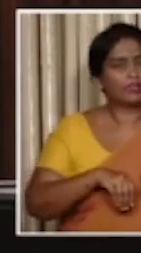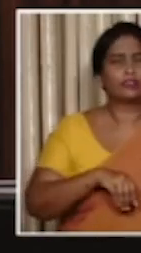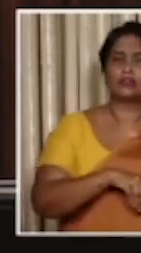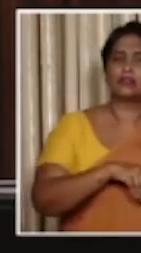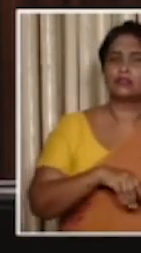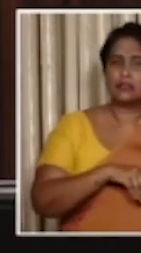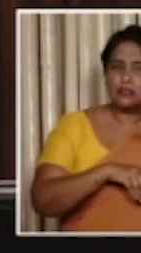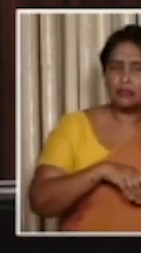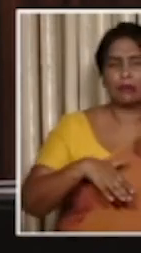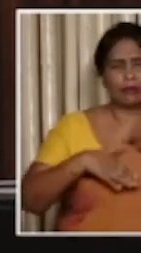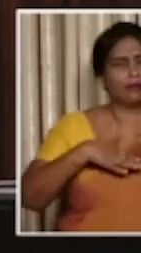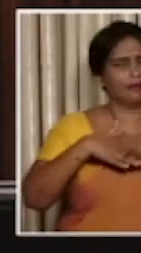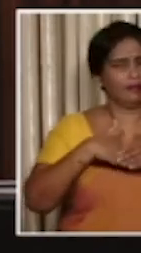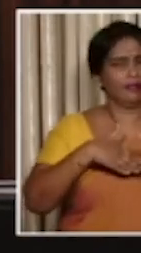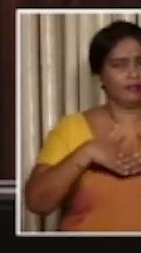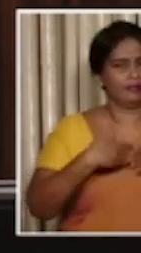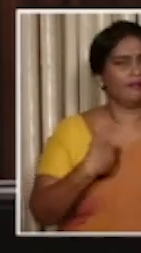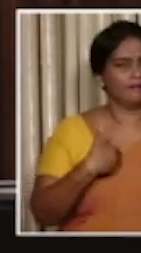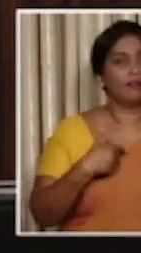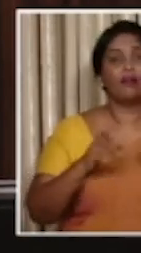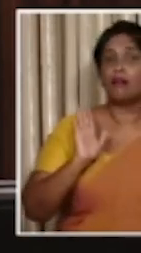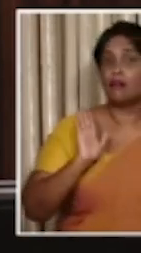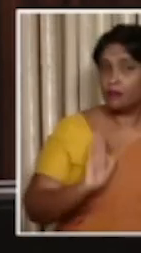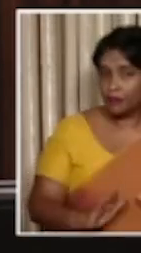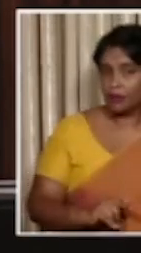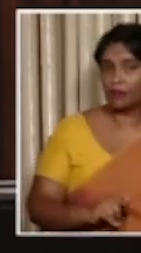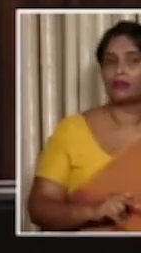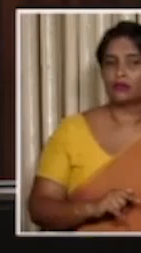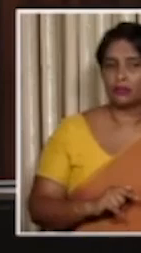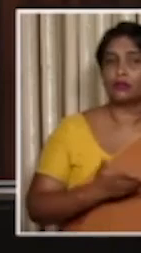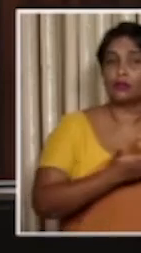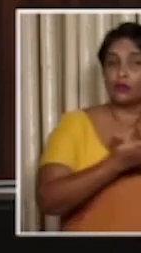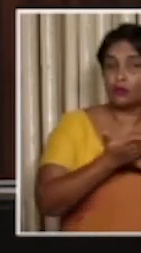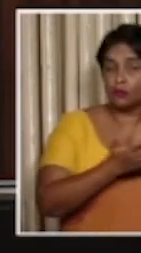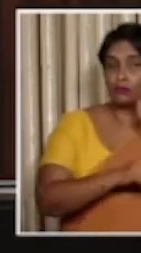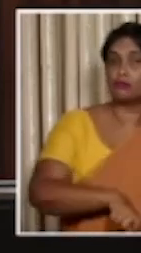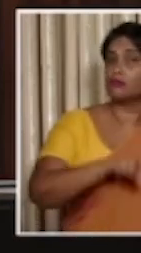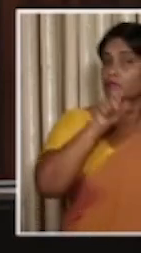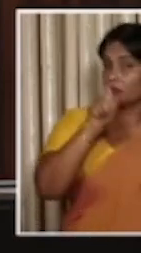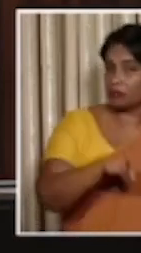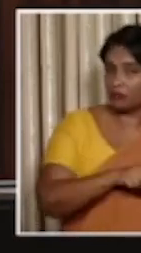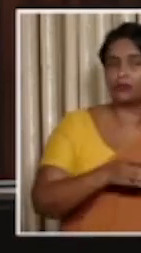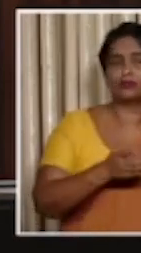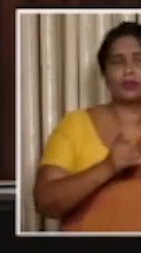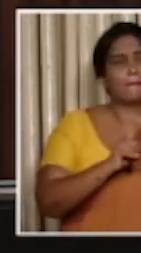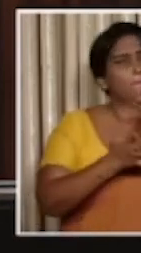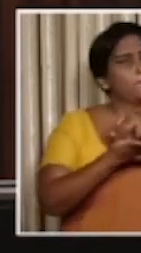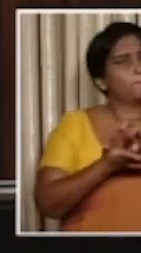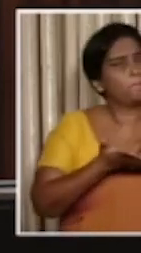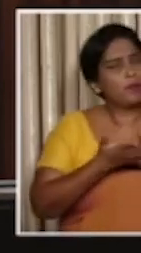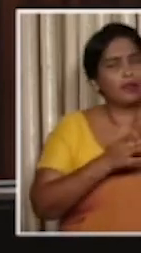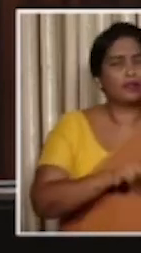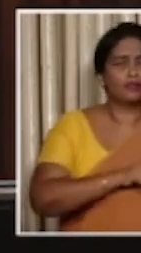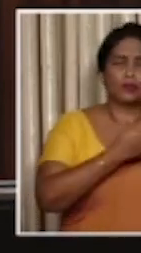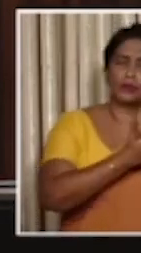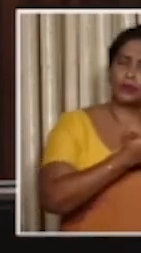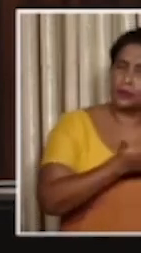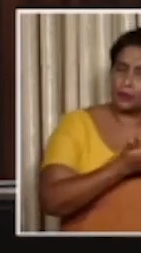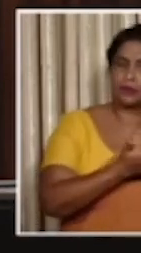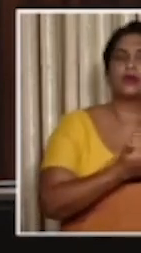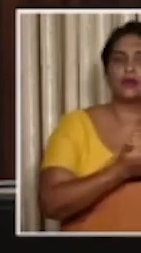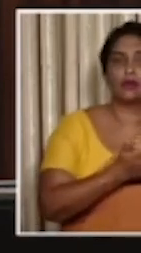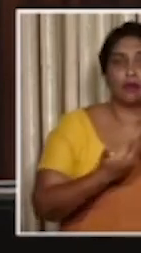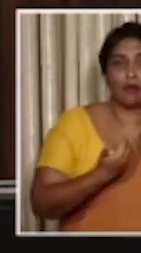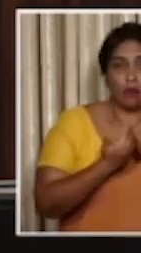සමාජෙත් අපි අත්විඳලා තිබෙනවා. නමුත් සියලු ජන කණ්ඩායම් සියලු පළාත්වල විසින ජනතාව